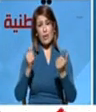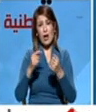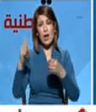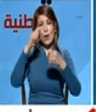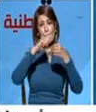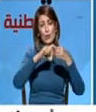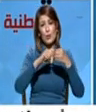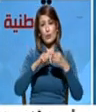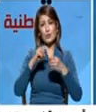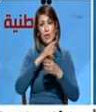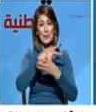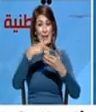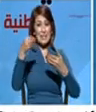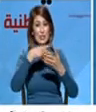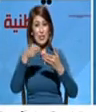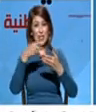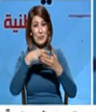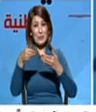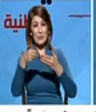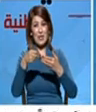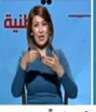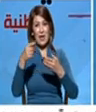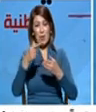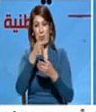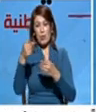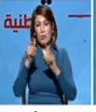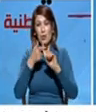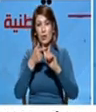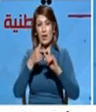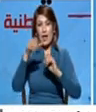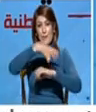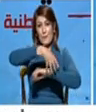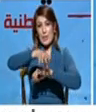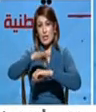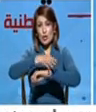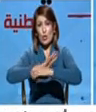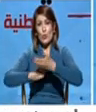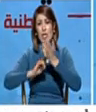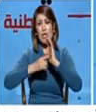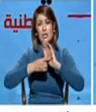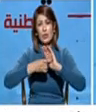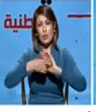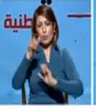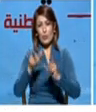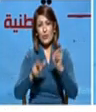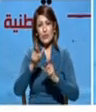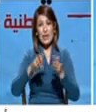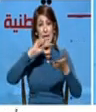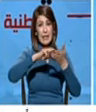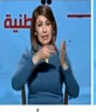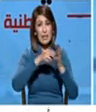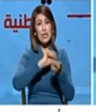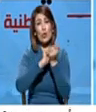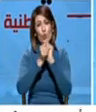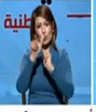ان تاتي نجم يكون معناها المنطقه يختلف جدا من المنطقه الى منطقه ومن التقنيه الى اه اه الى